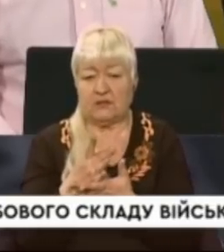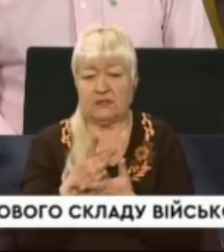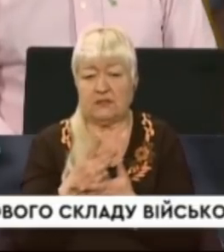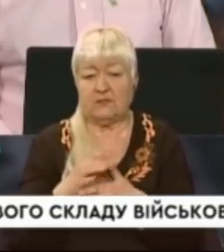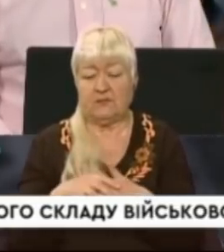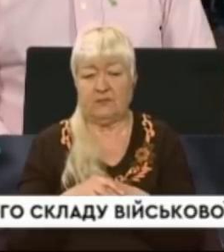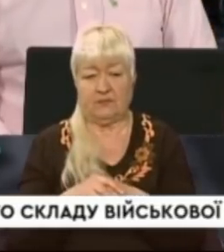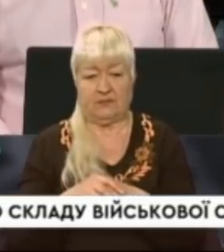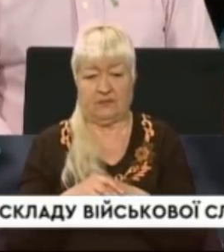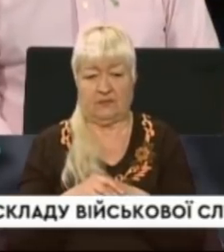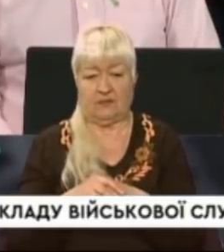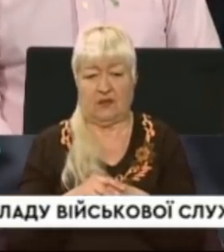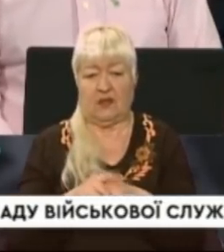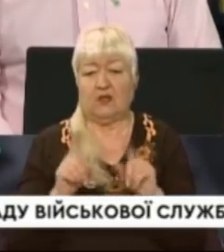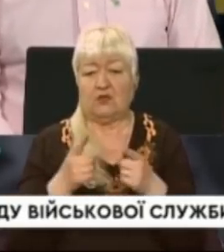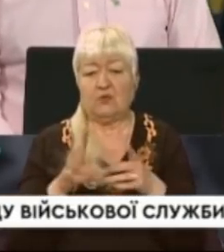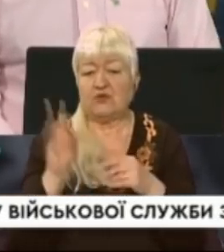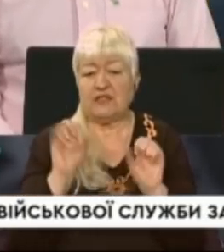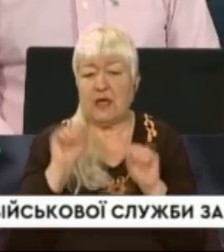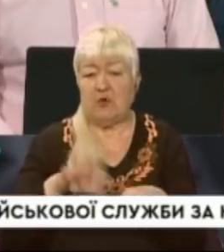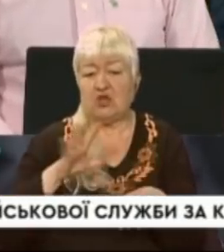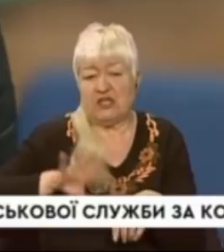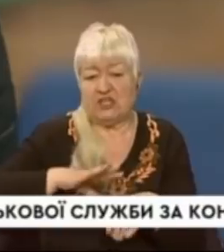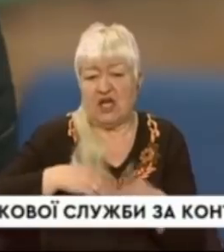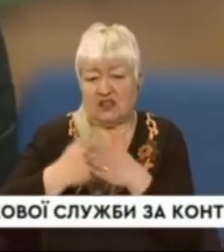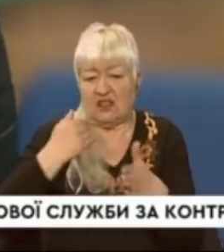российского агрессора, это нанесение ракетных ударов,